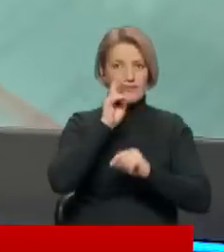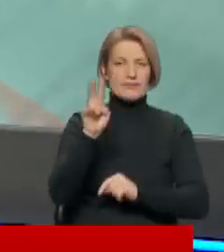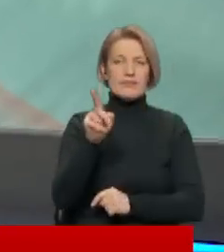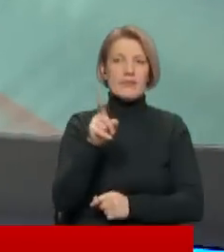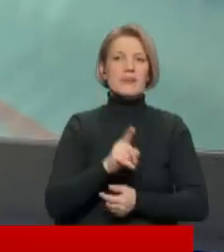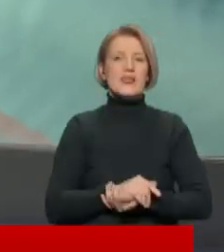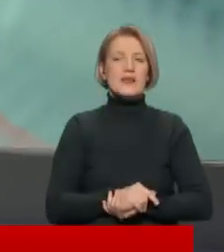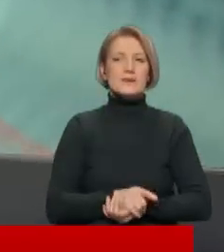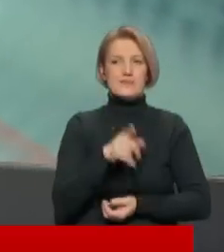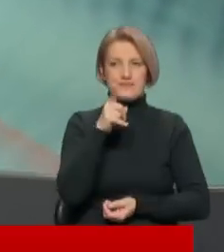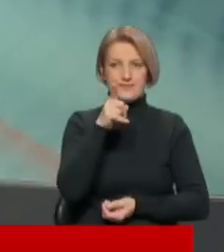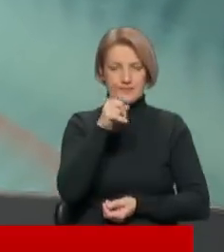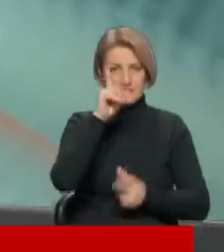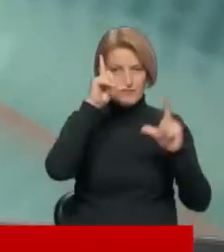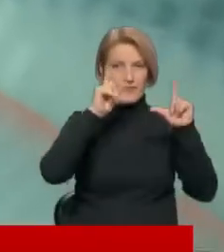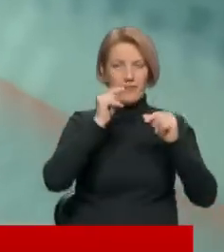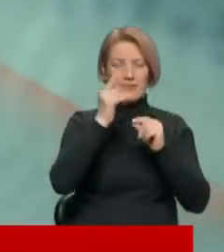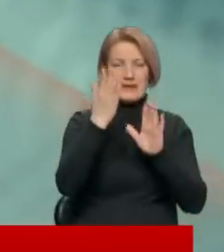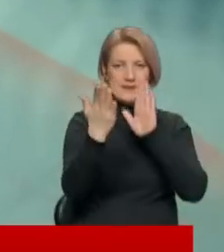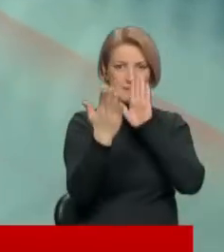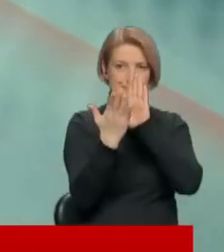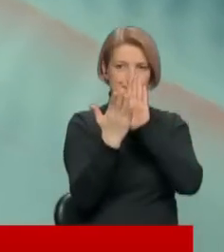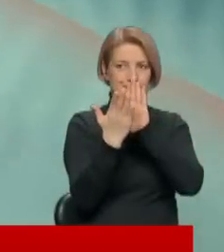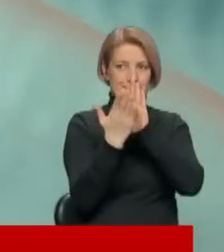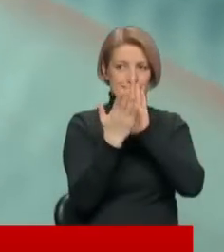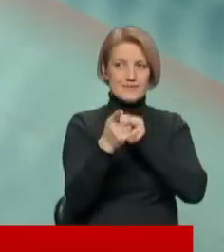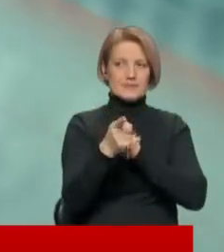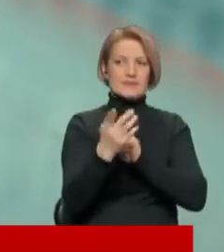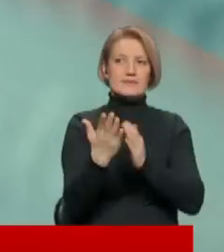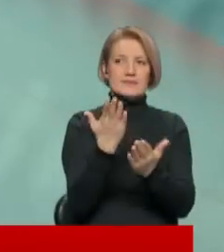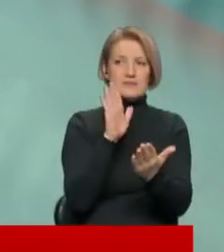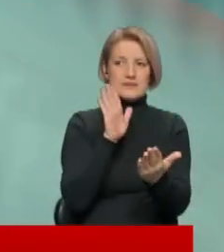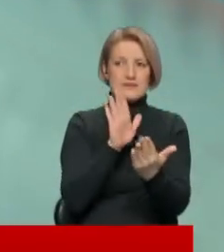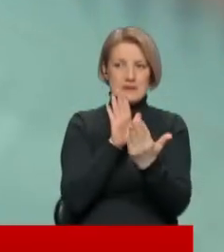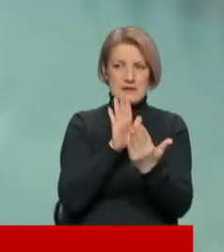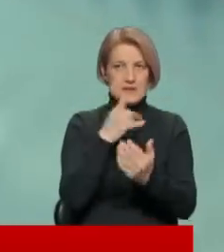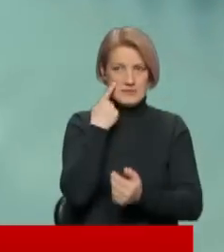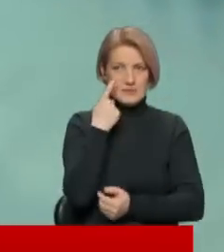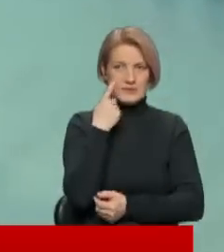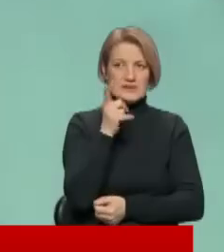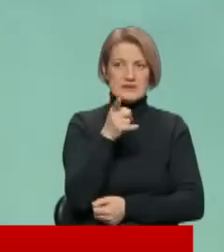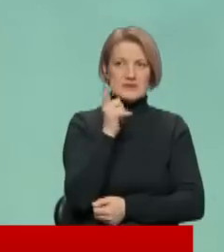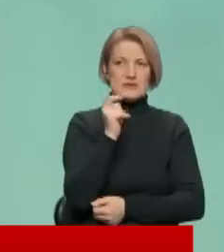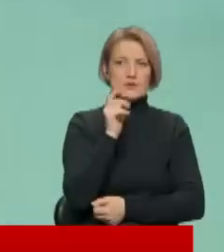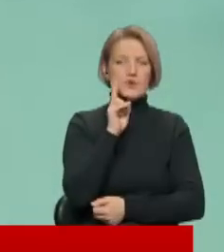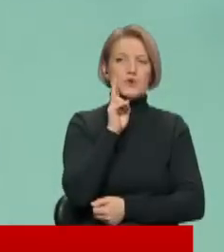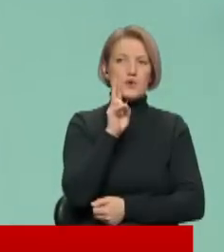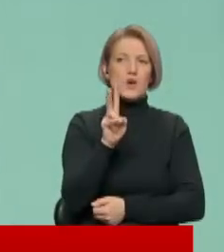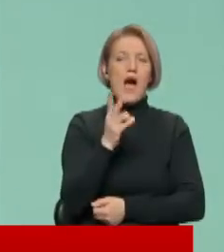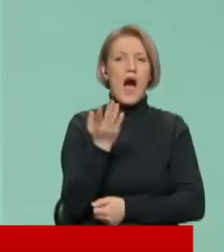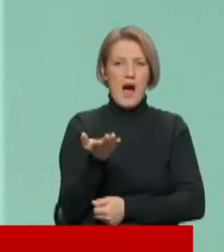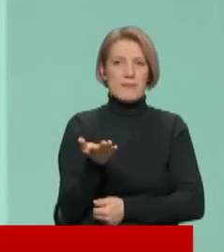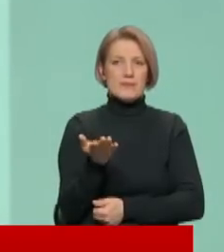Bakın şu fotoğrafı biraz daha yakınlaştırdığımızda belki sizlere de zorlayabilecek bir görüntü olabilir